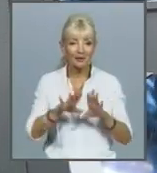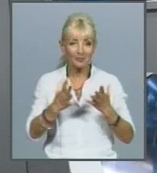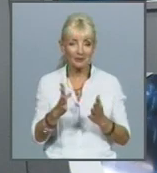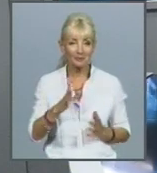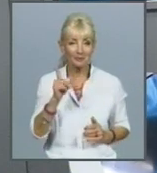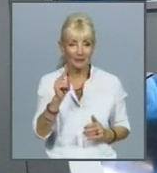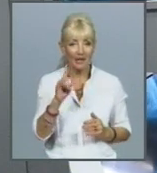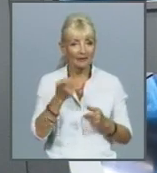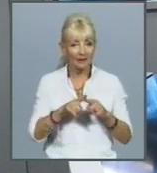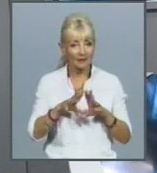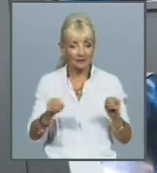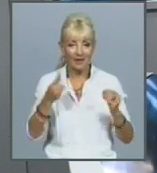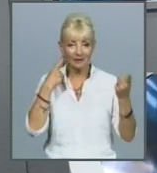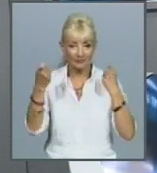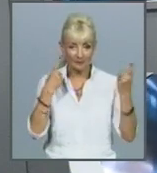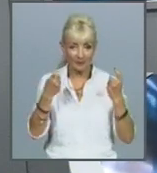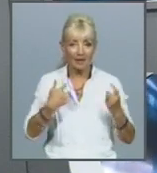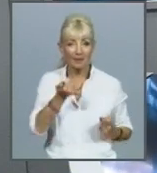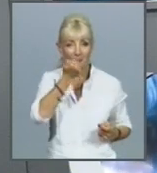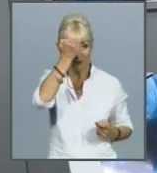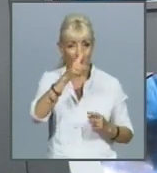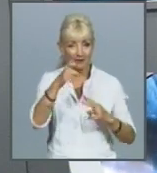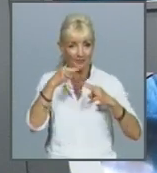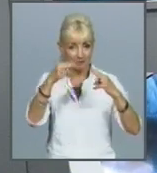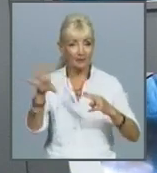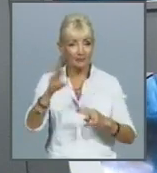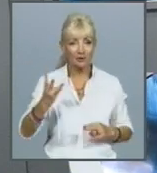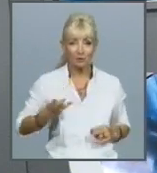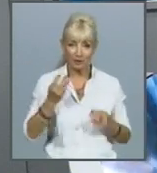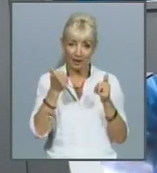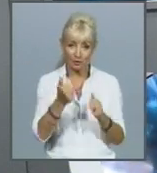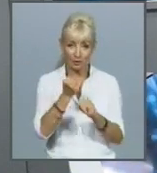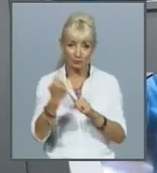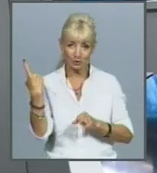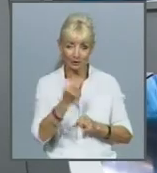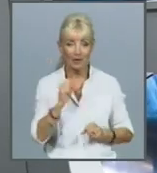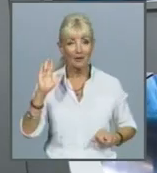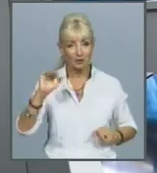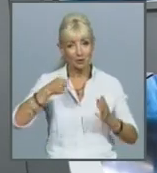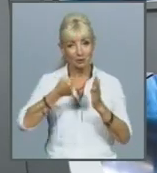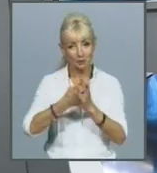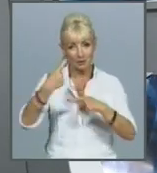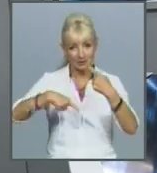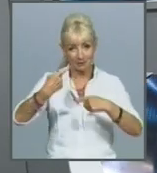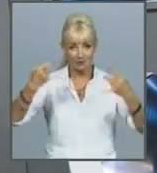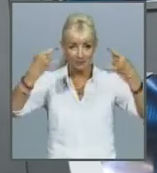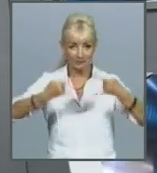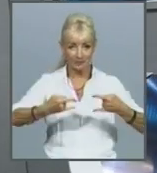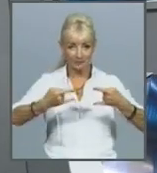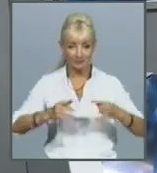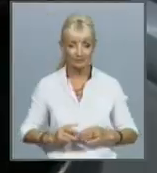був понеділок. На цьому в мене вся інформація. Я дякую за увагу. Всім бажаю вдалого робочого тижня. Прощаюсь з вами до наступних ефірів.